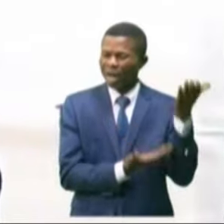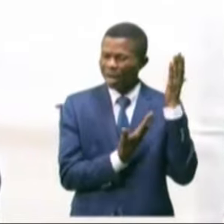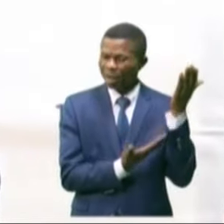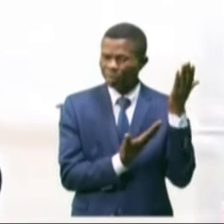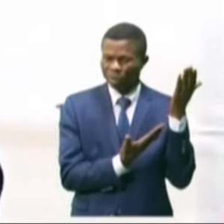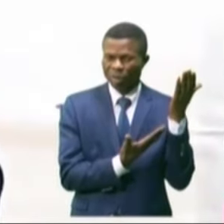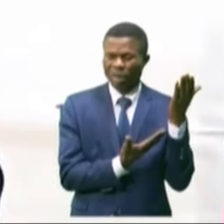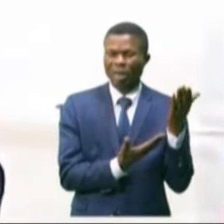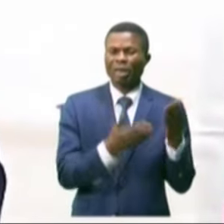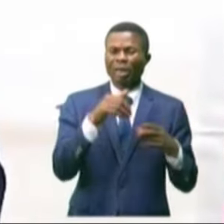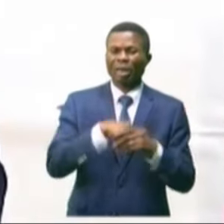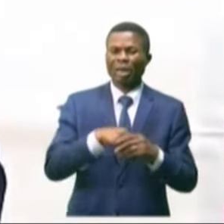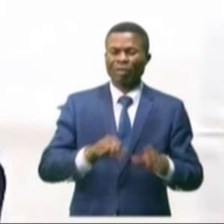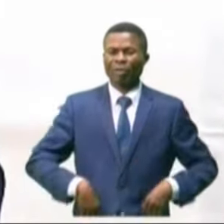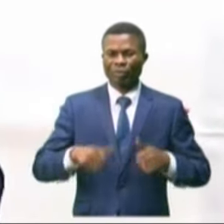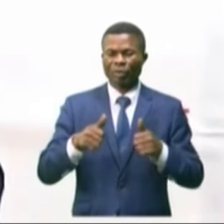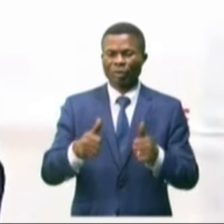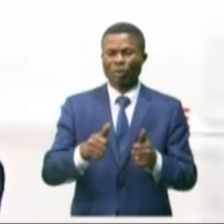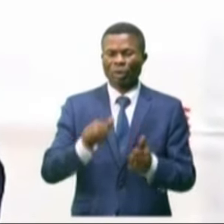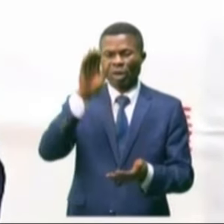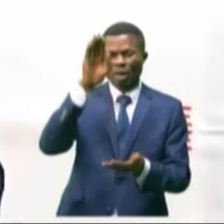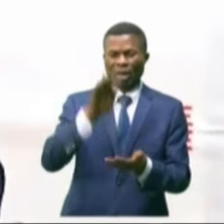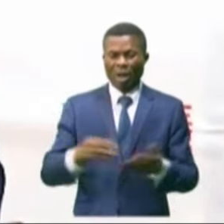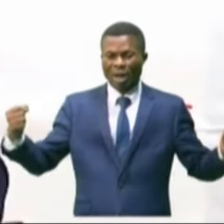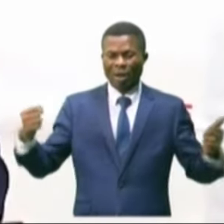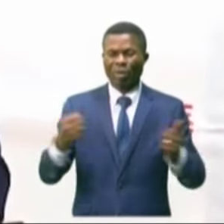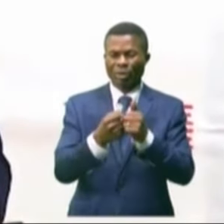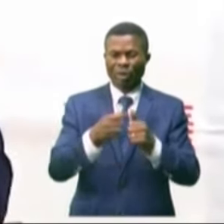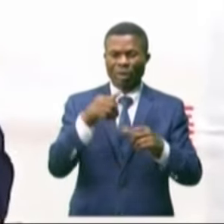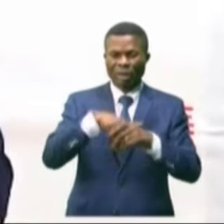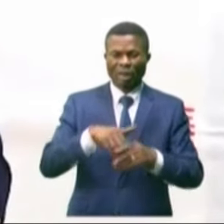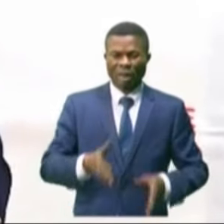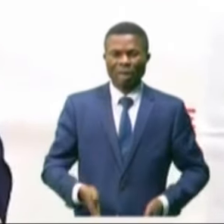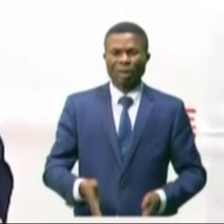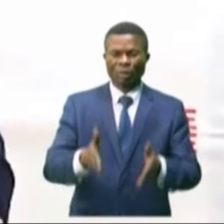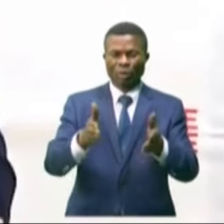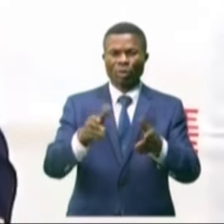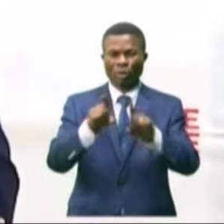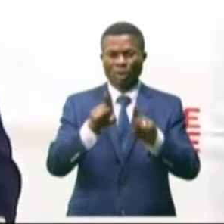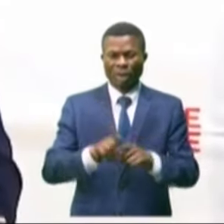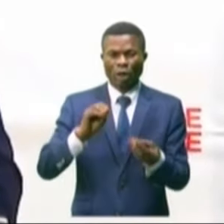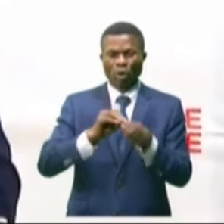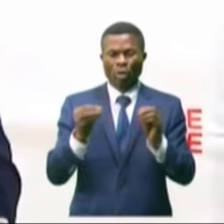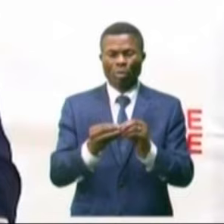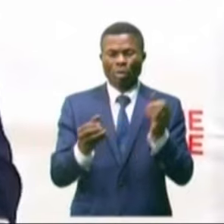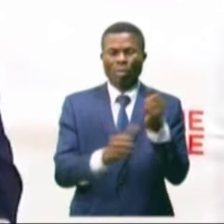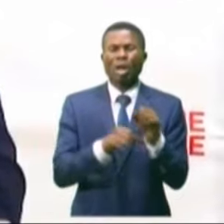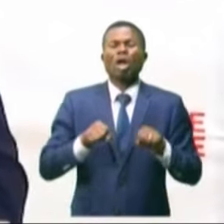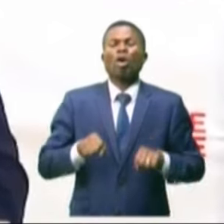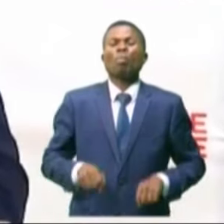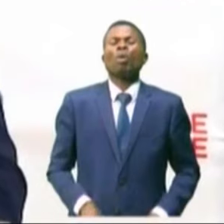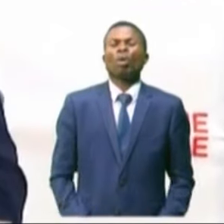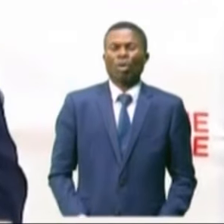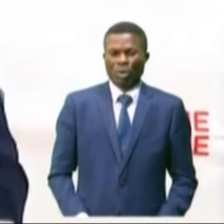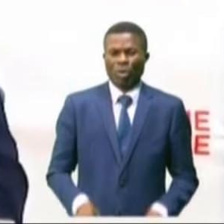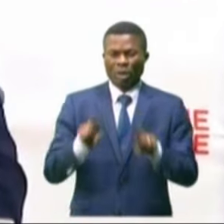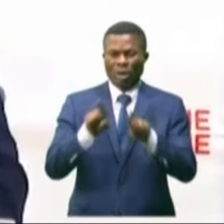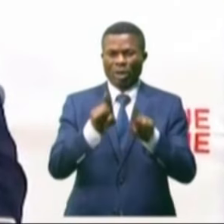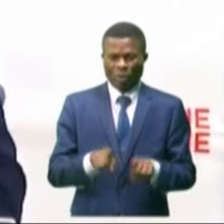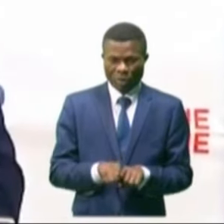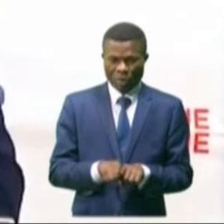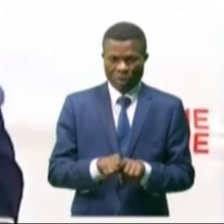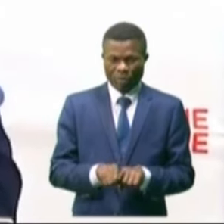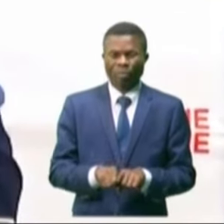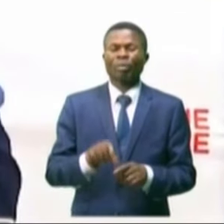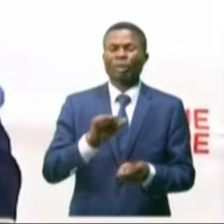important dans la réduction des accidents de route et du taux de mortalité et